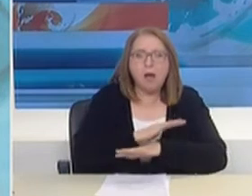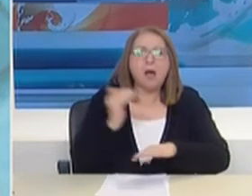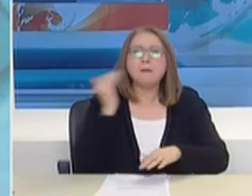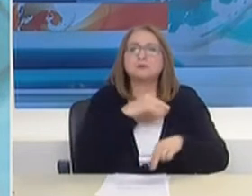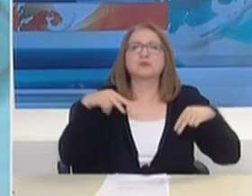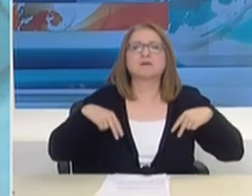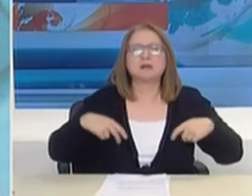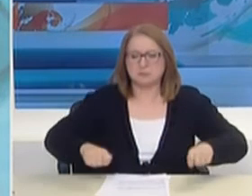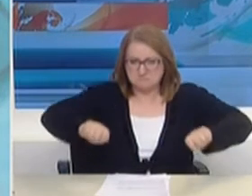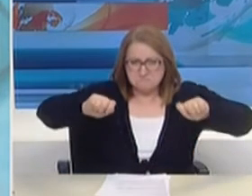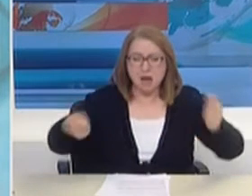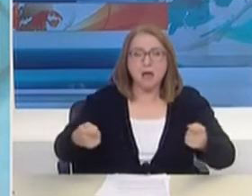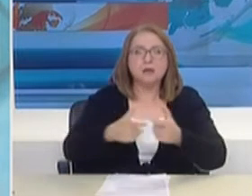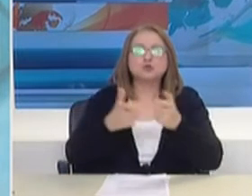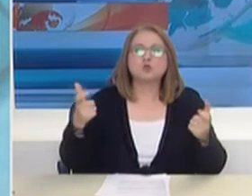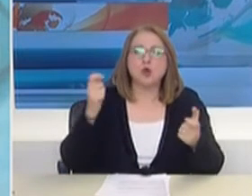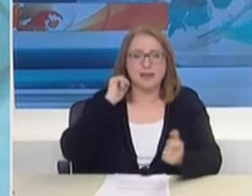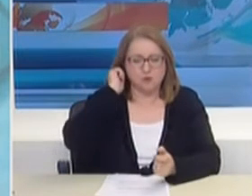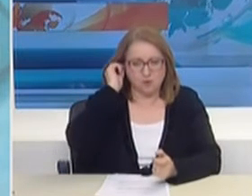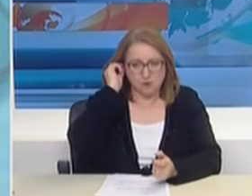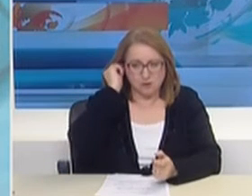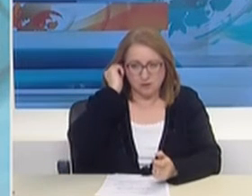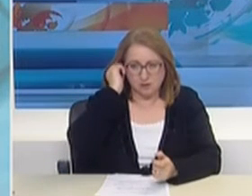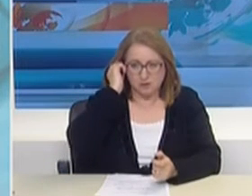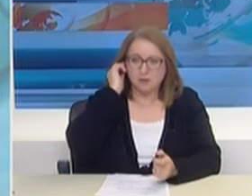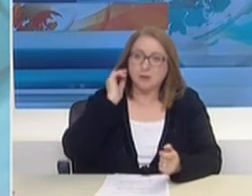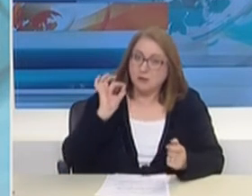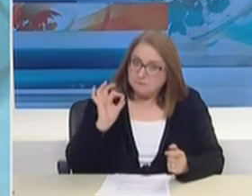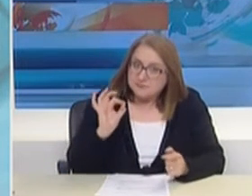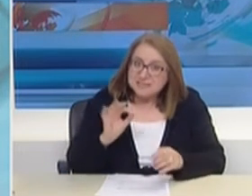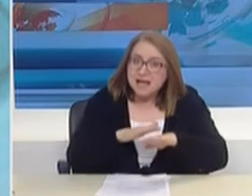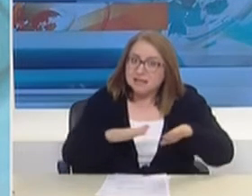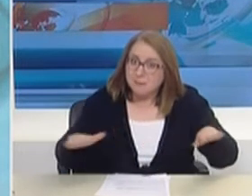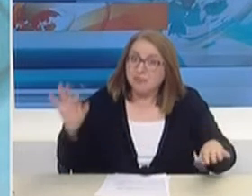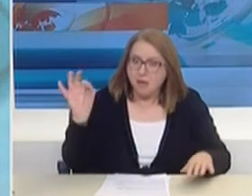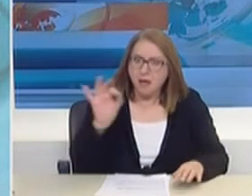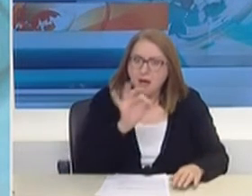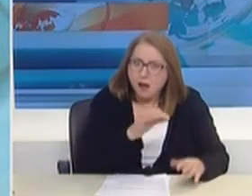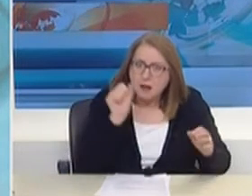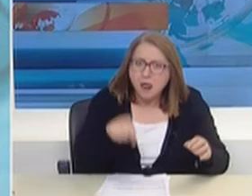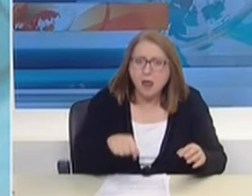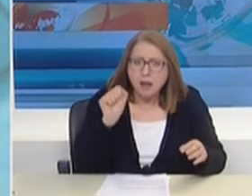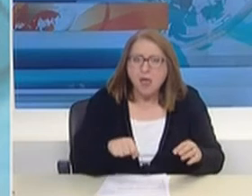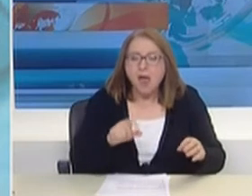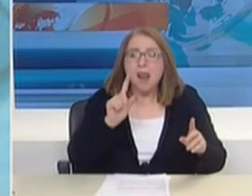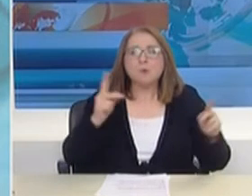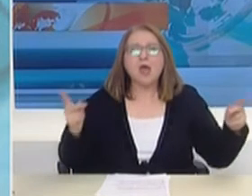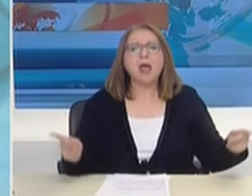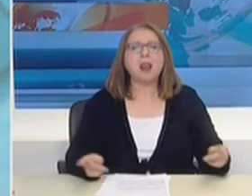Προφανώς υπάρχει και στα παιδιά. Ναι. Απλά τα παιδιά όταν νοσούν, νοσούν πολύ πιο ελαφριά. Αλλά θα ήθελα να πω και